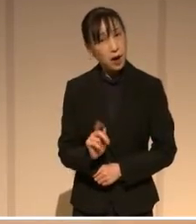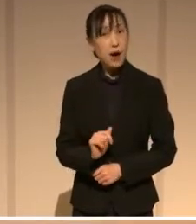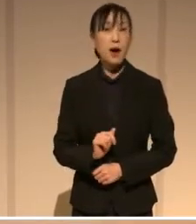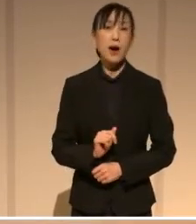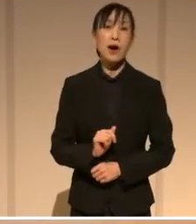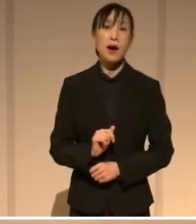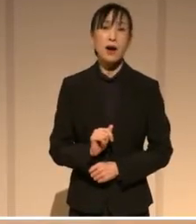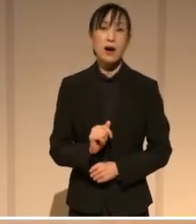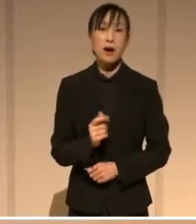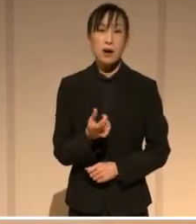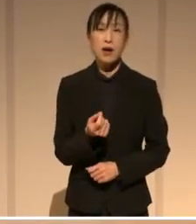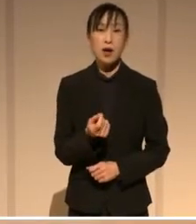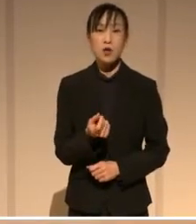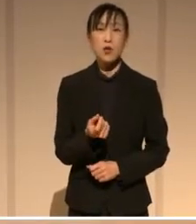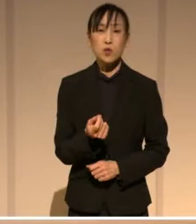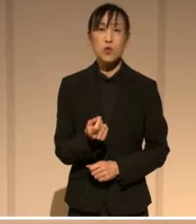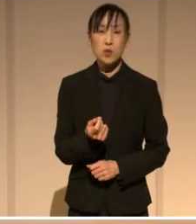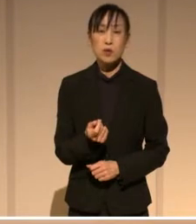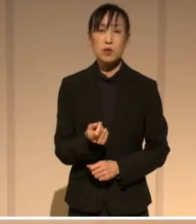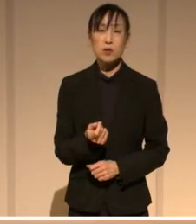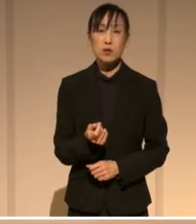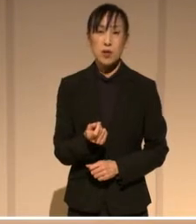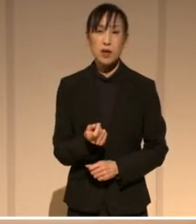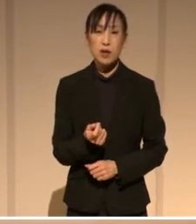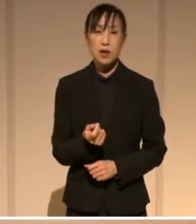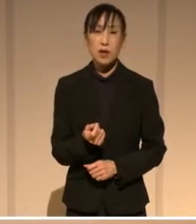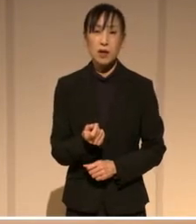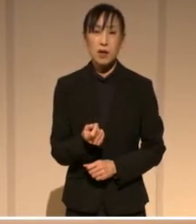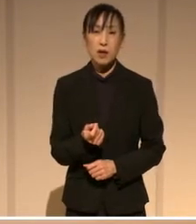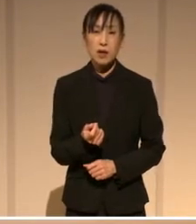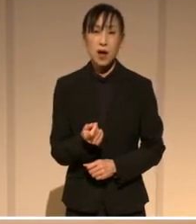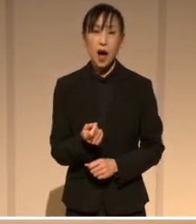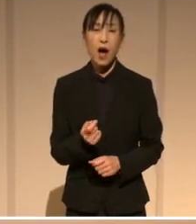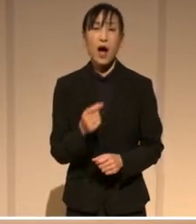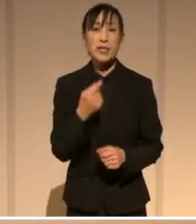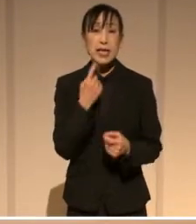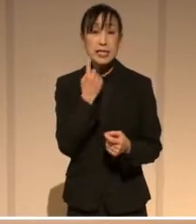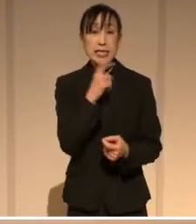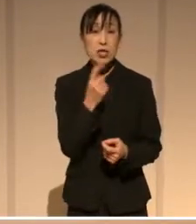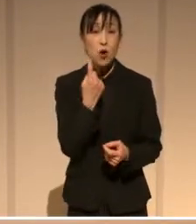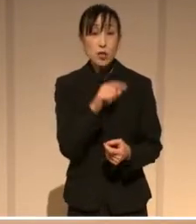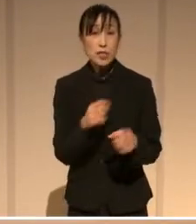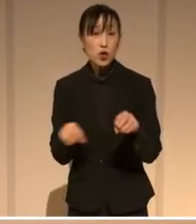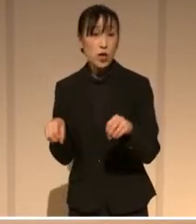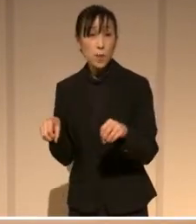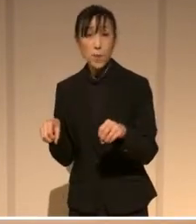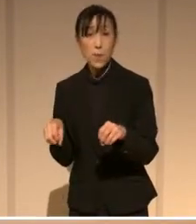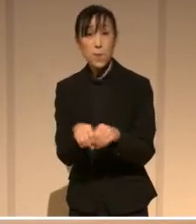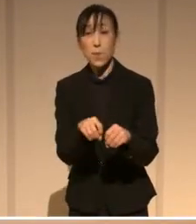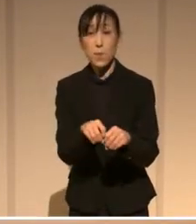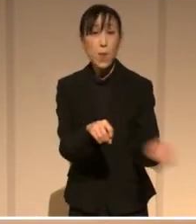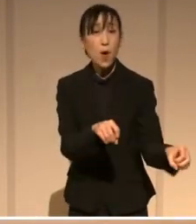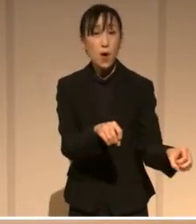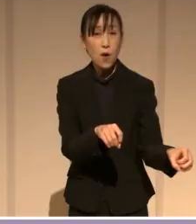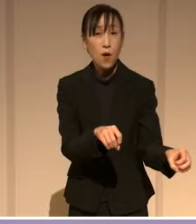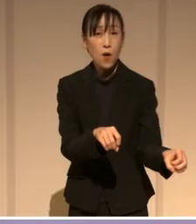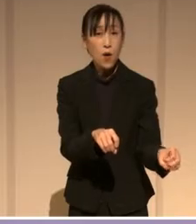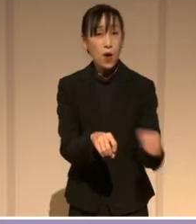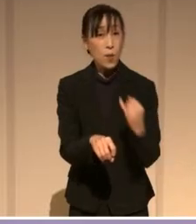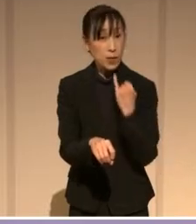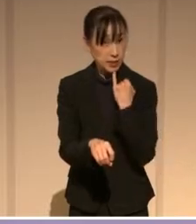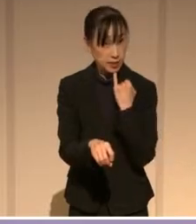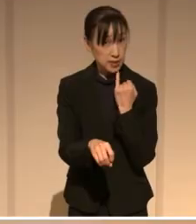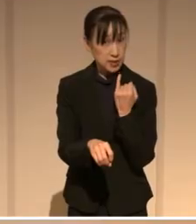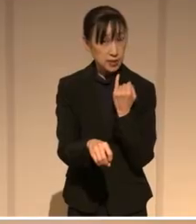まず土曜くれよねしろボールに当てて a外に出せばたこれはぎゃっ国1店だけに断固ながら